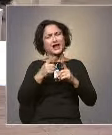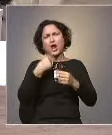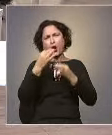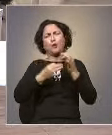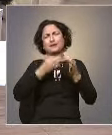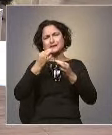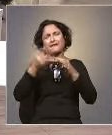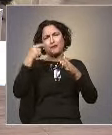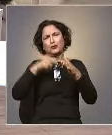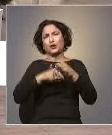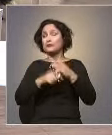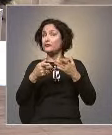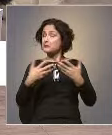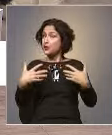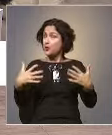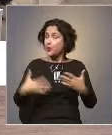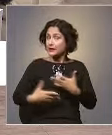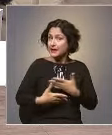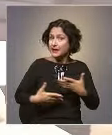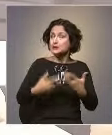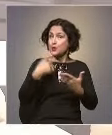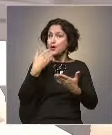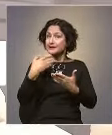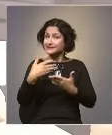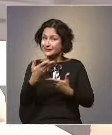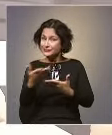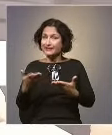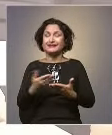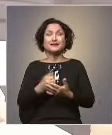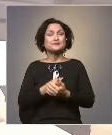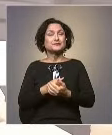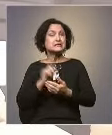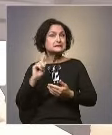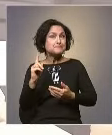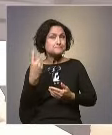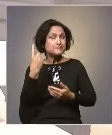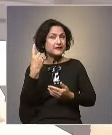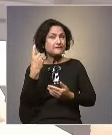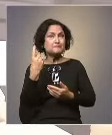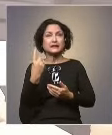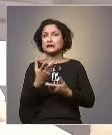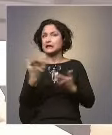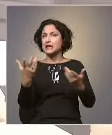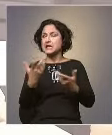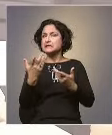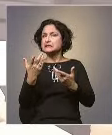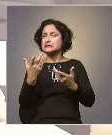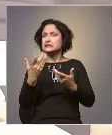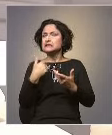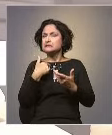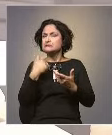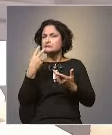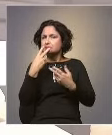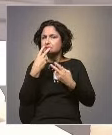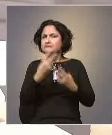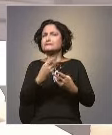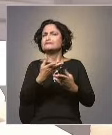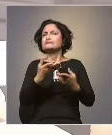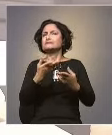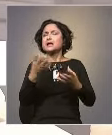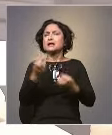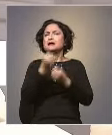Не, защо? Това е интересно. Доста това сложно, но наистина за пръв път, нали, се стигна до това с биологически обекти да